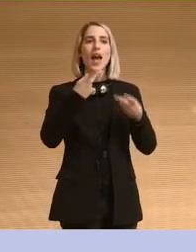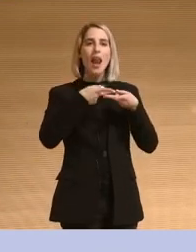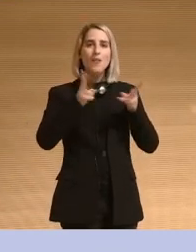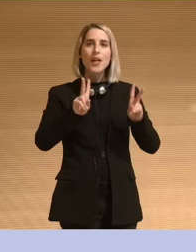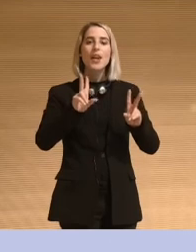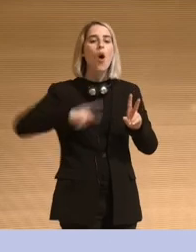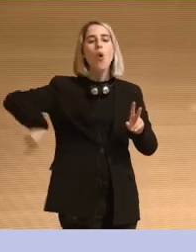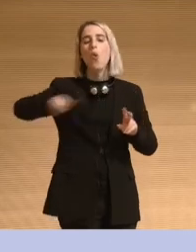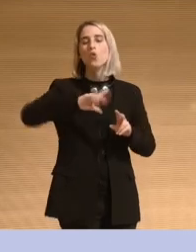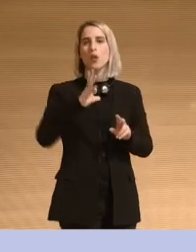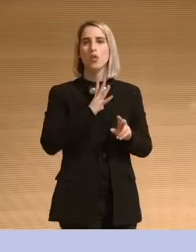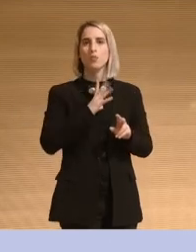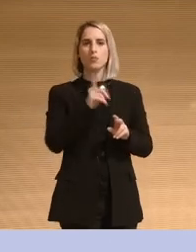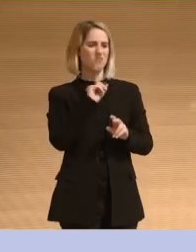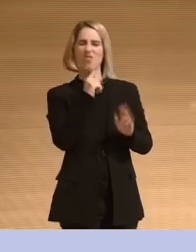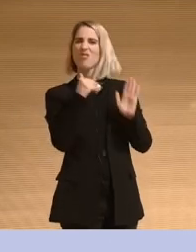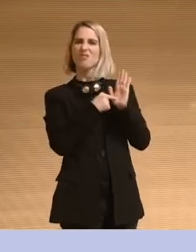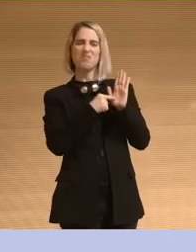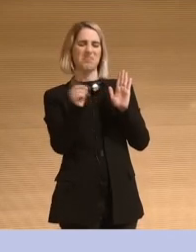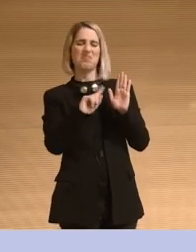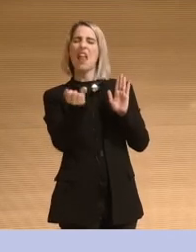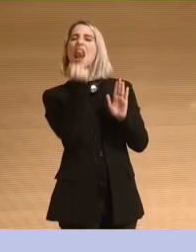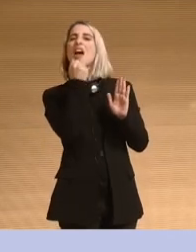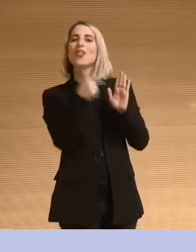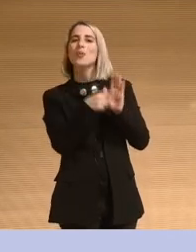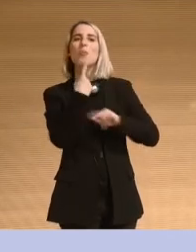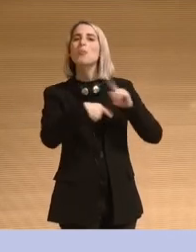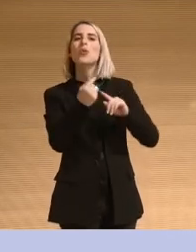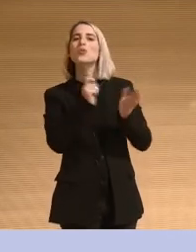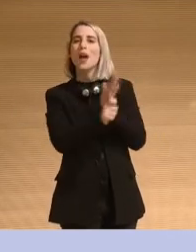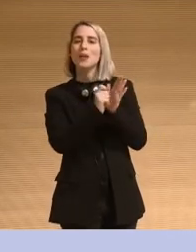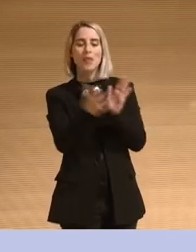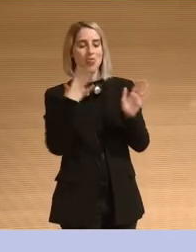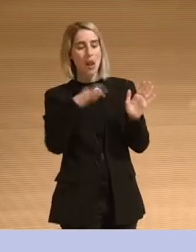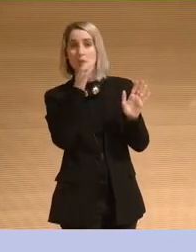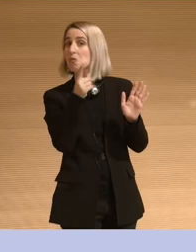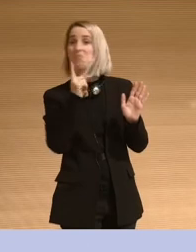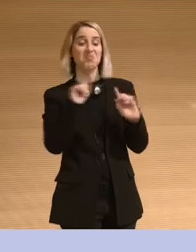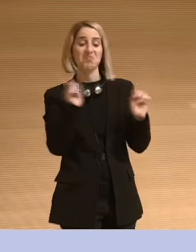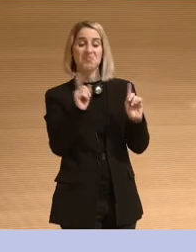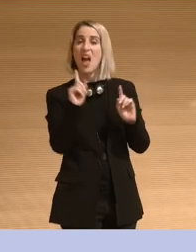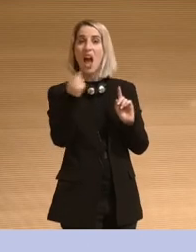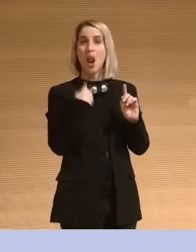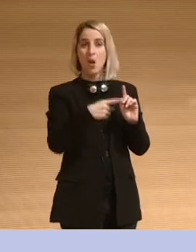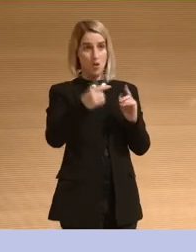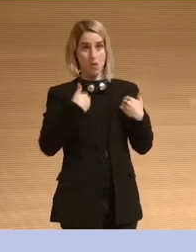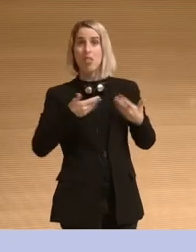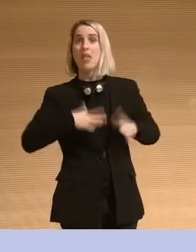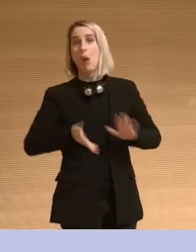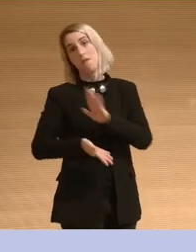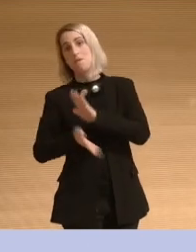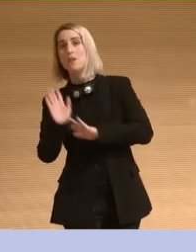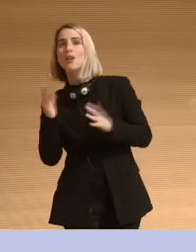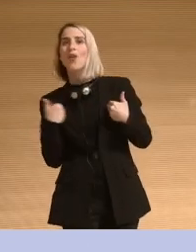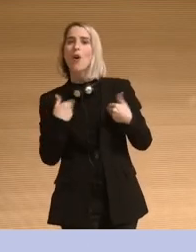άνθρωπο. Και λέει, αυτό είναι λάθος, είναι φάουλτ. Όποιος το έγραψε, θέλω να του πω ότι δεν ισχύει, εγώ θέλω να φύγω από εδώ. Να πάρω